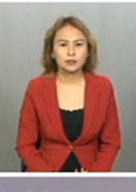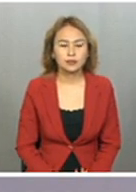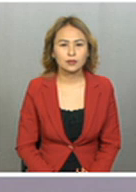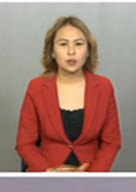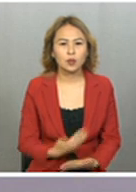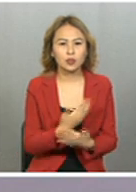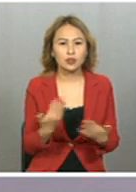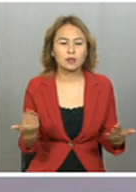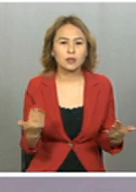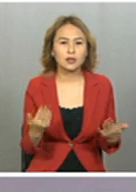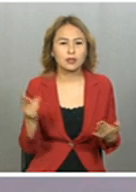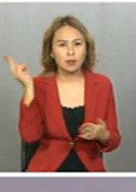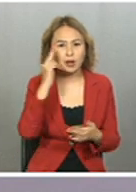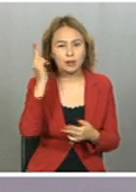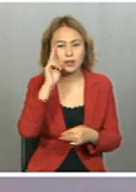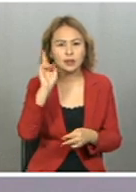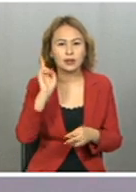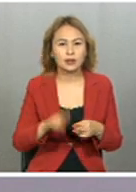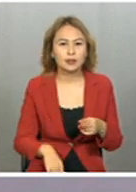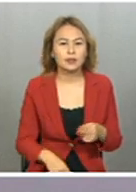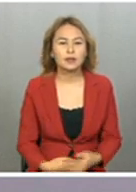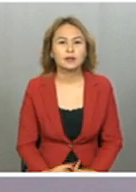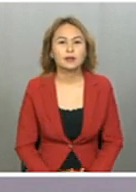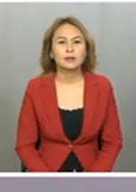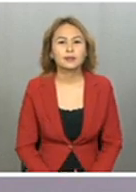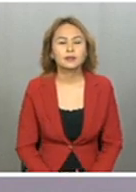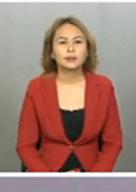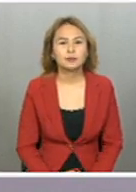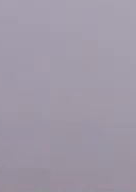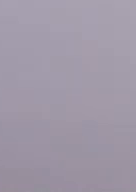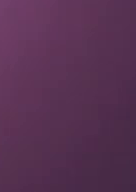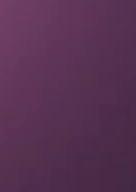Осымен сабағымызды аяқтаймыз. Сау болыңыздар!